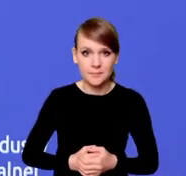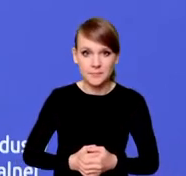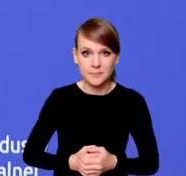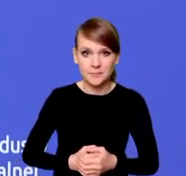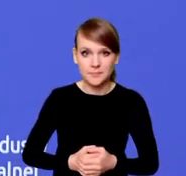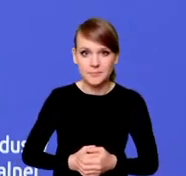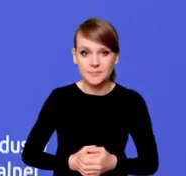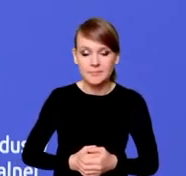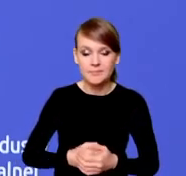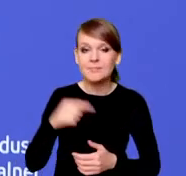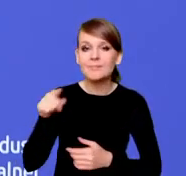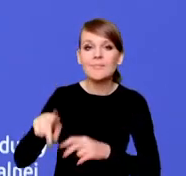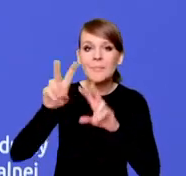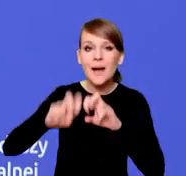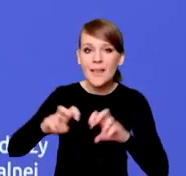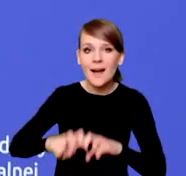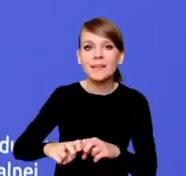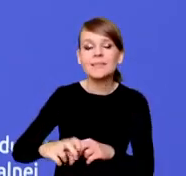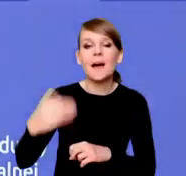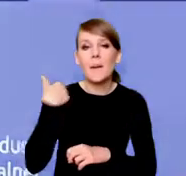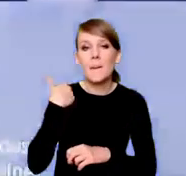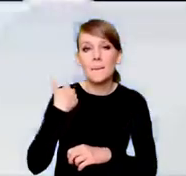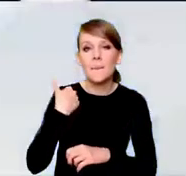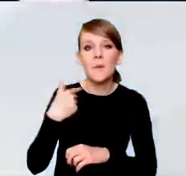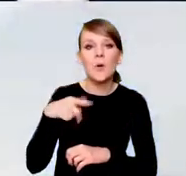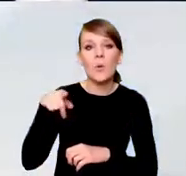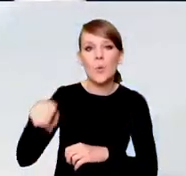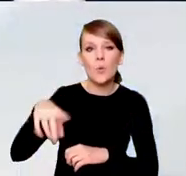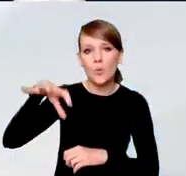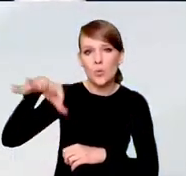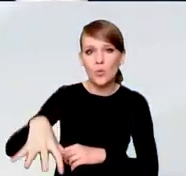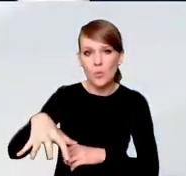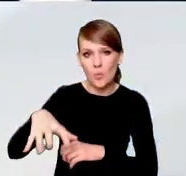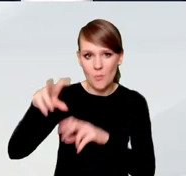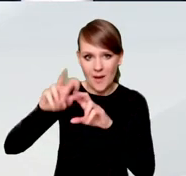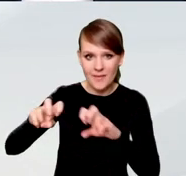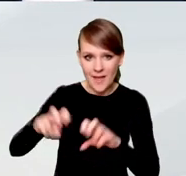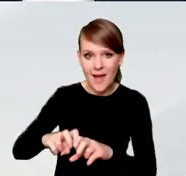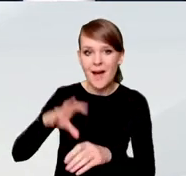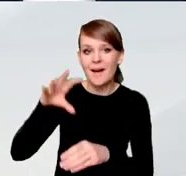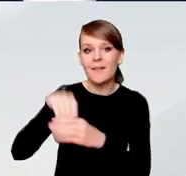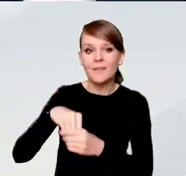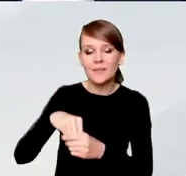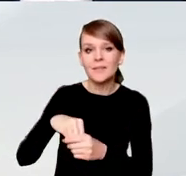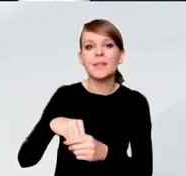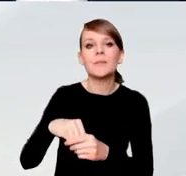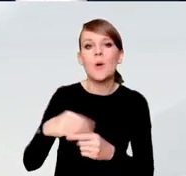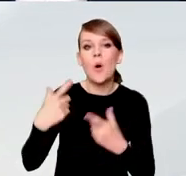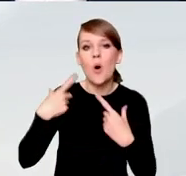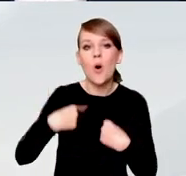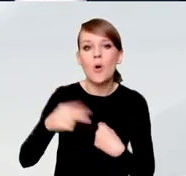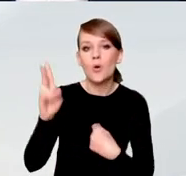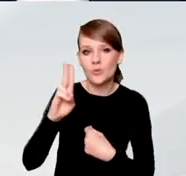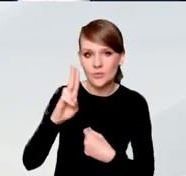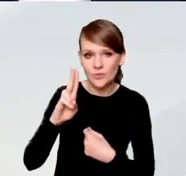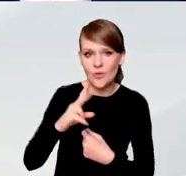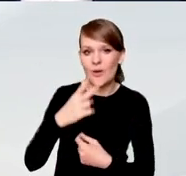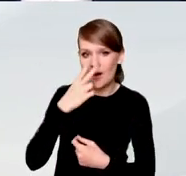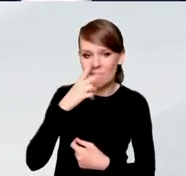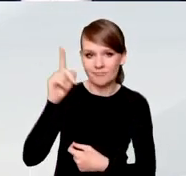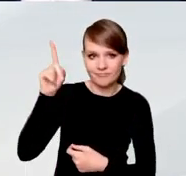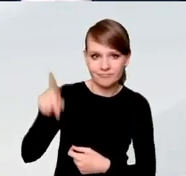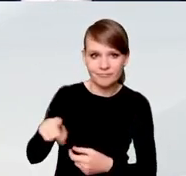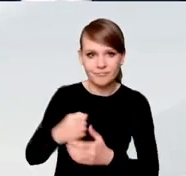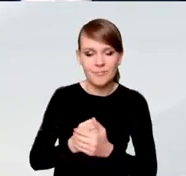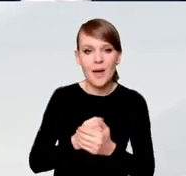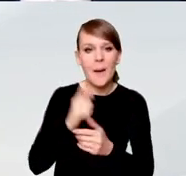Badania były realizowane w zespole badawczym. W skład tego zespołu badawczego wchodziły następujące osoby. Pani